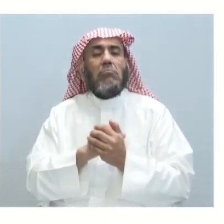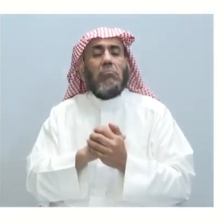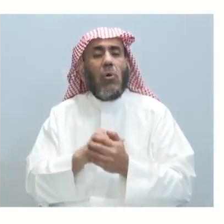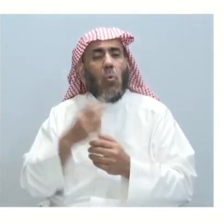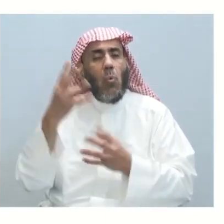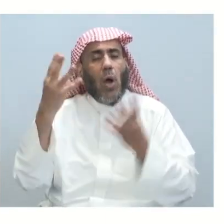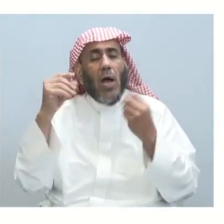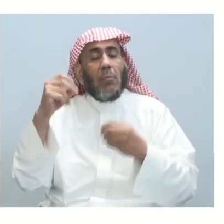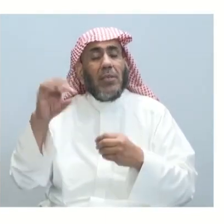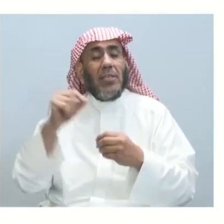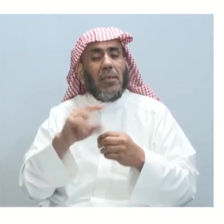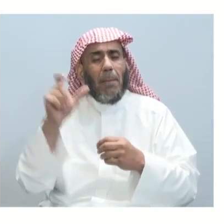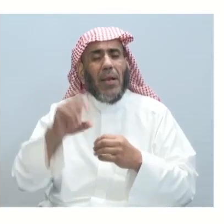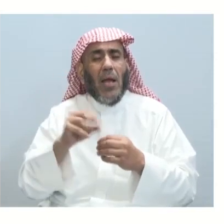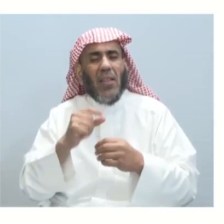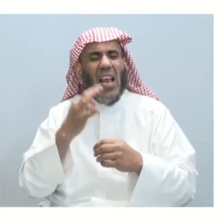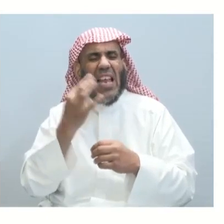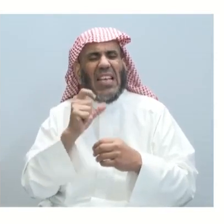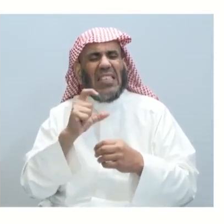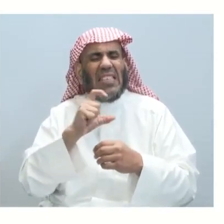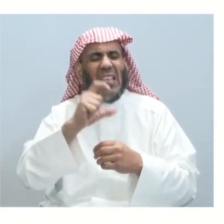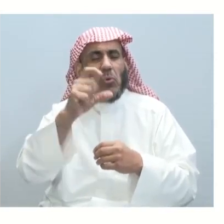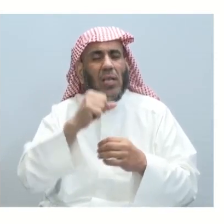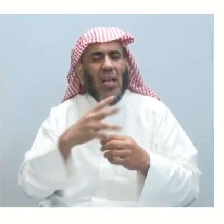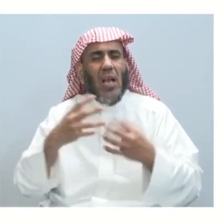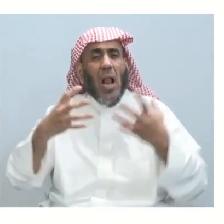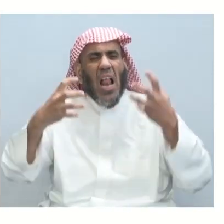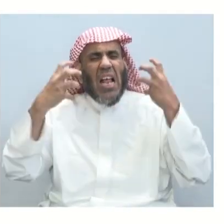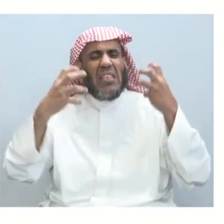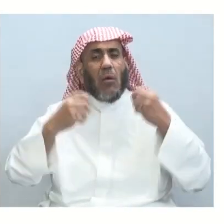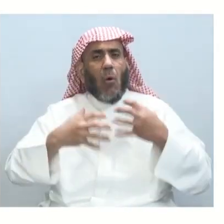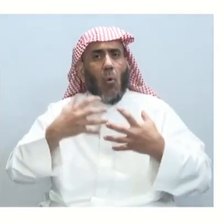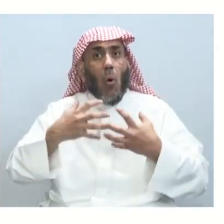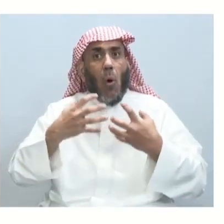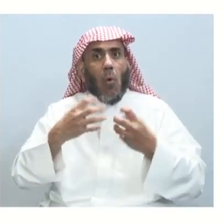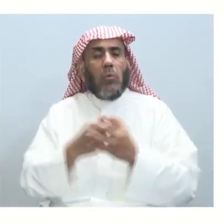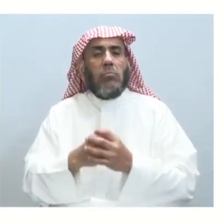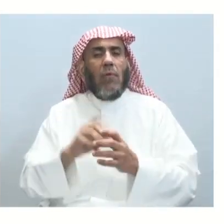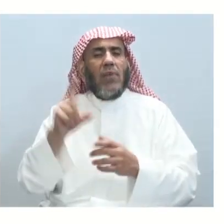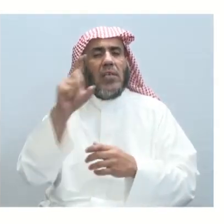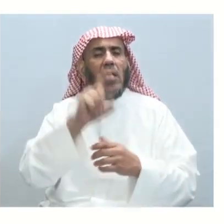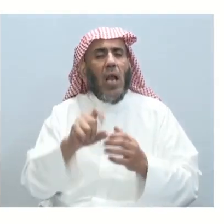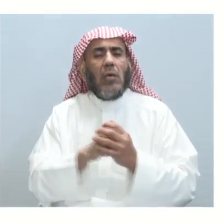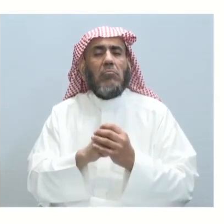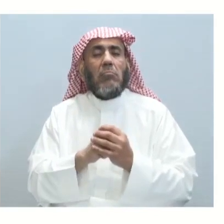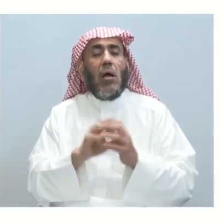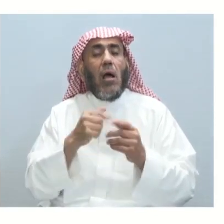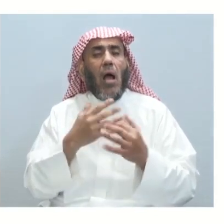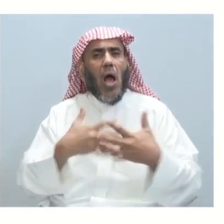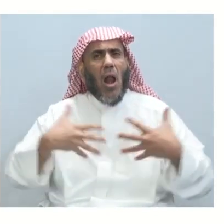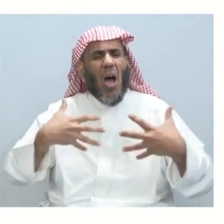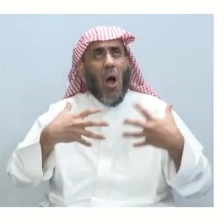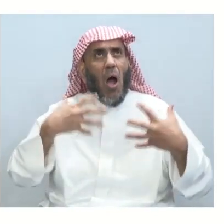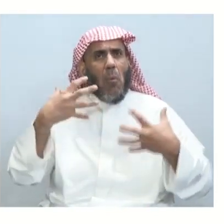وعلم دمنه ان ذلك الصوت قد ادخل على الاسد ريبه وهيبه فساله هل راب